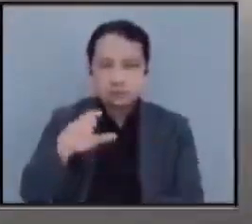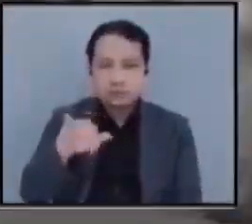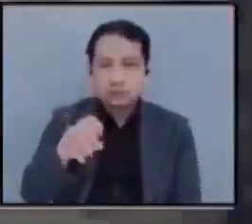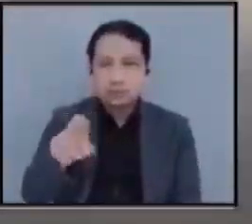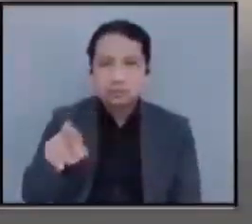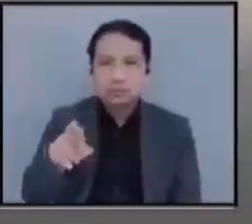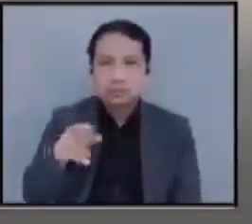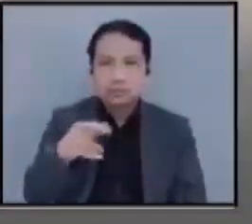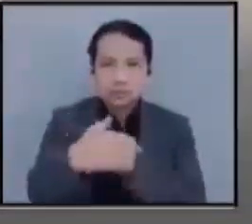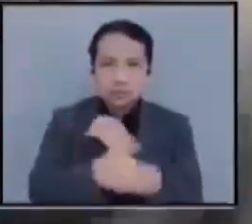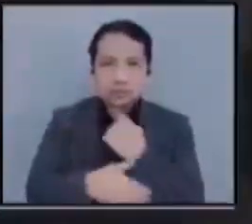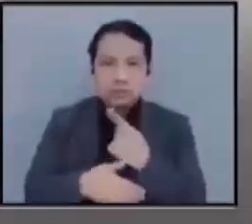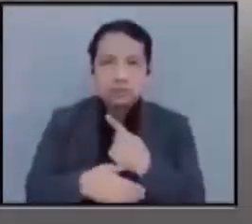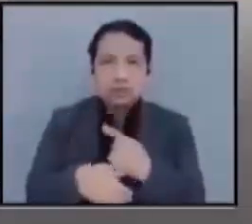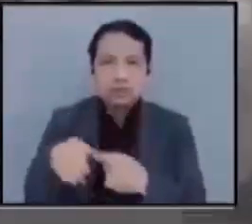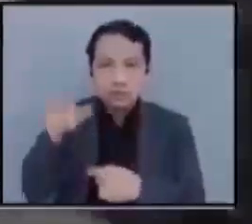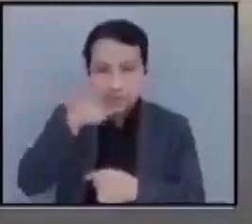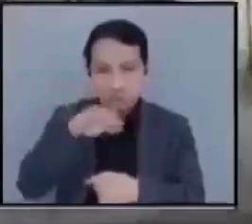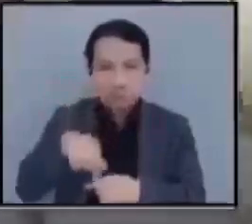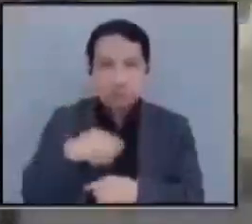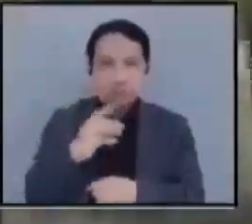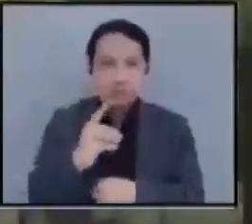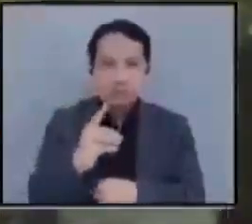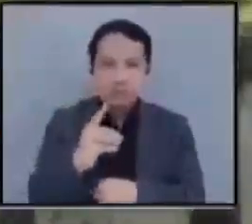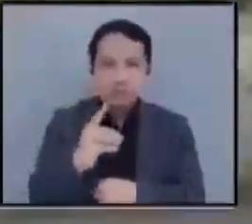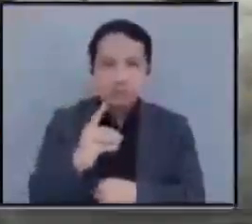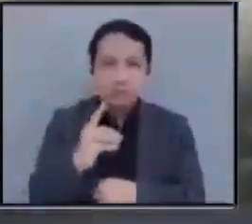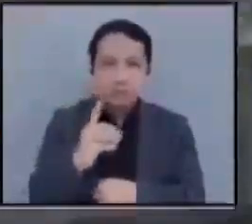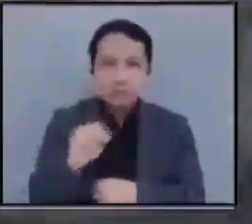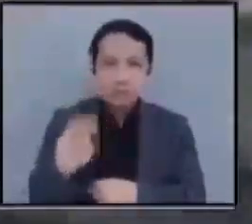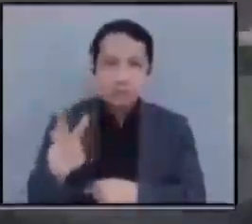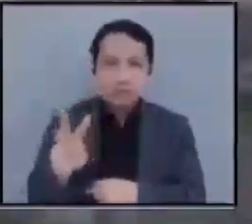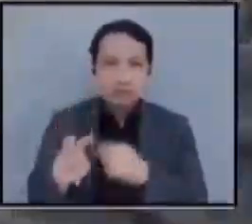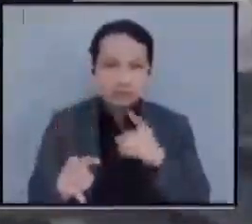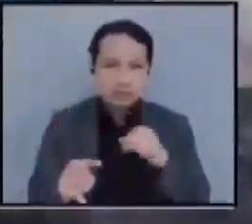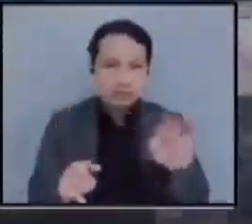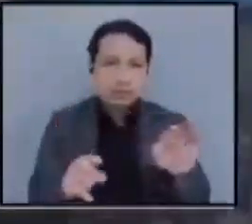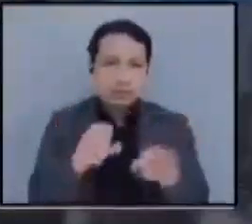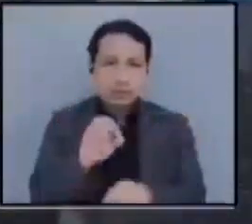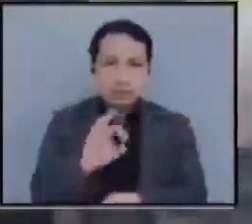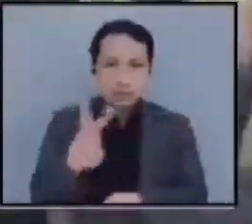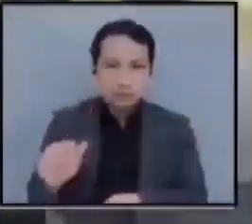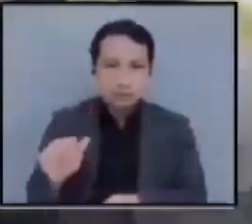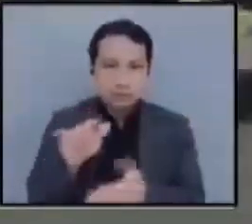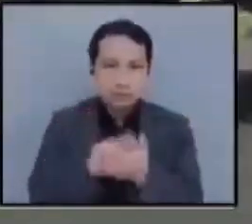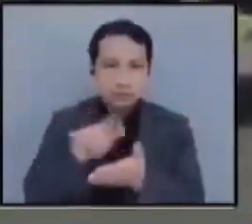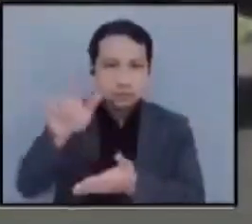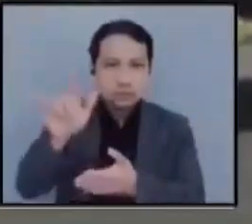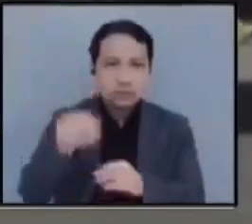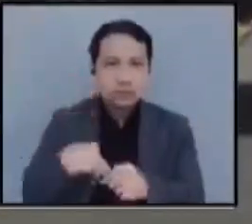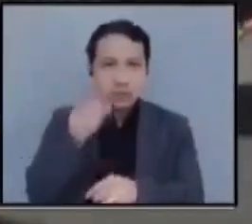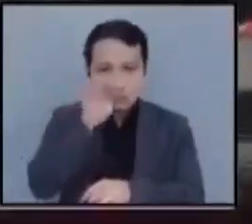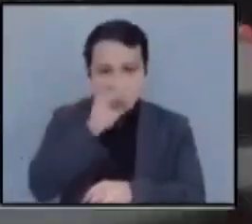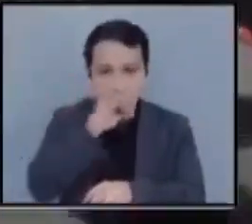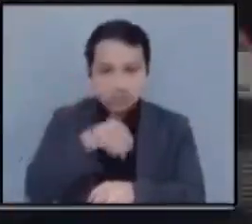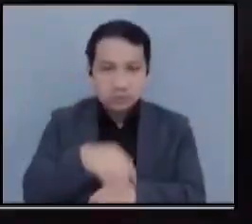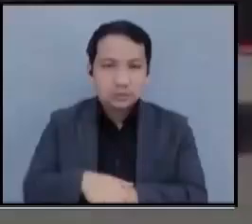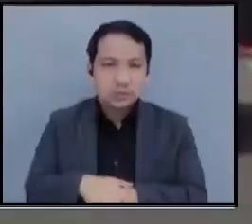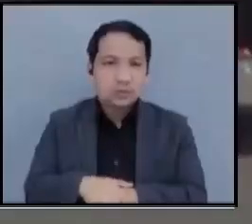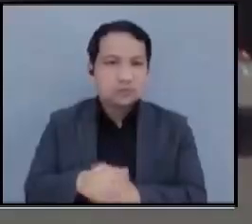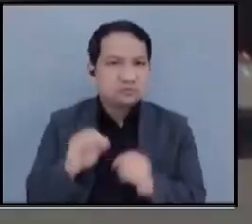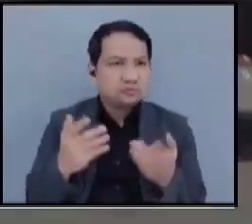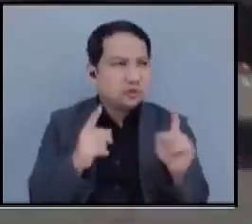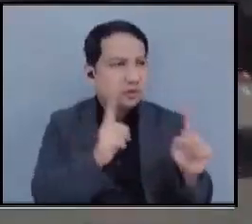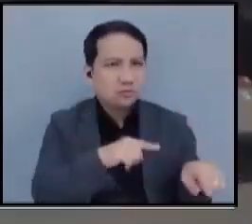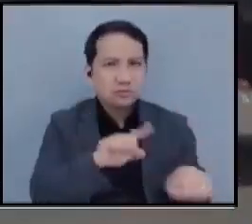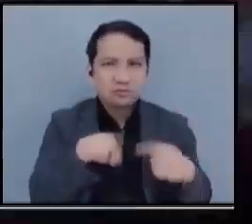ay naghahanap na ang Department of Migrant Workers, DFA at OWA ng eroplano para sa mga Pilipino. Wala namang napaulat na may nasaktan